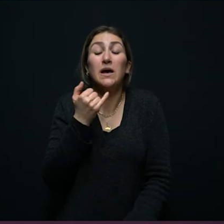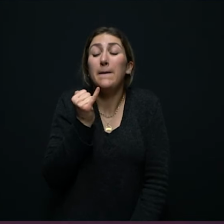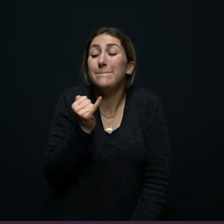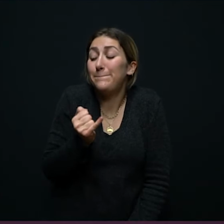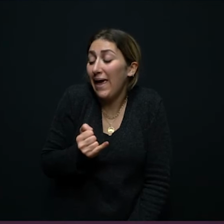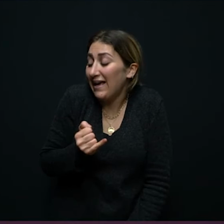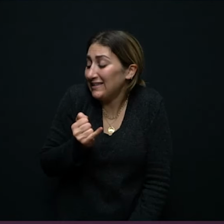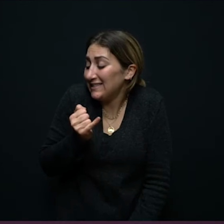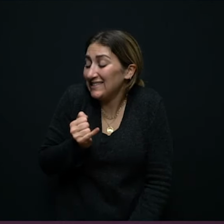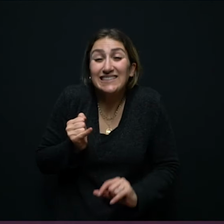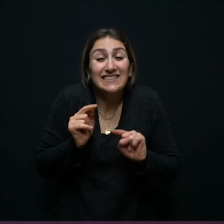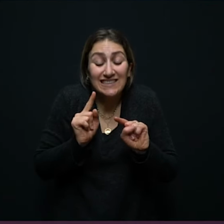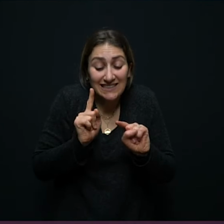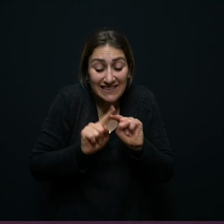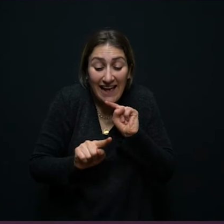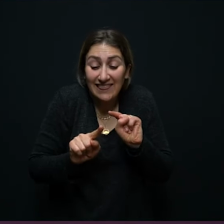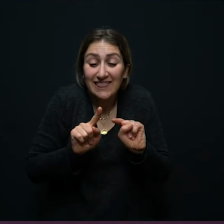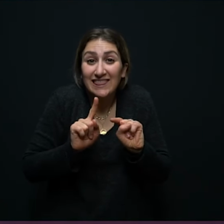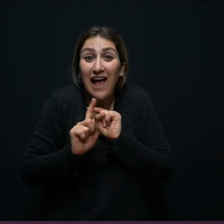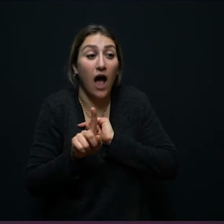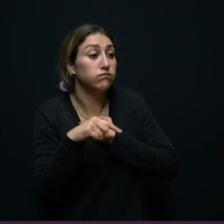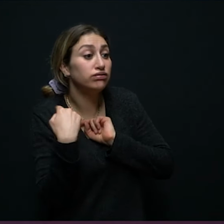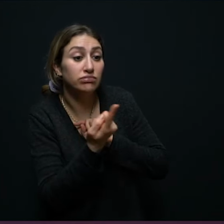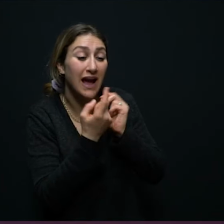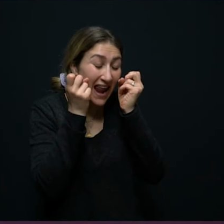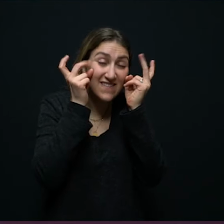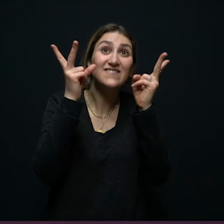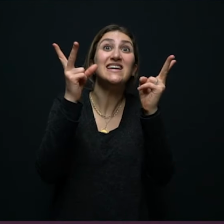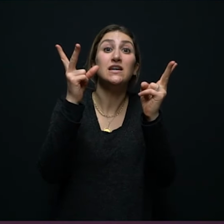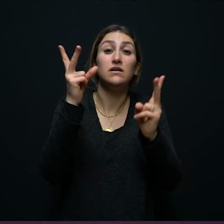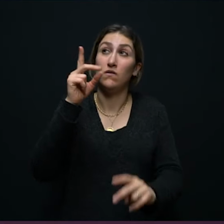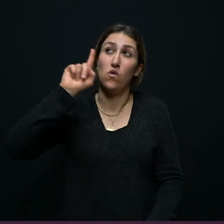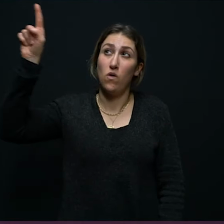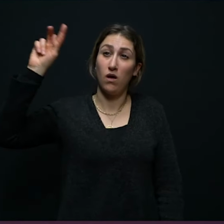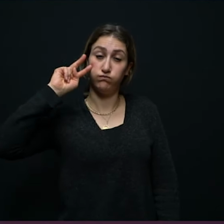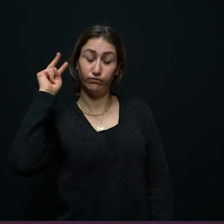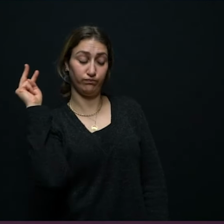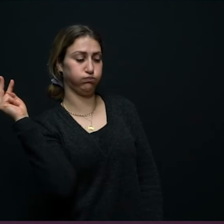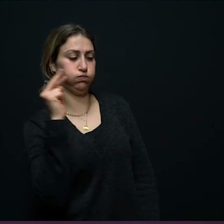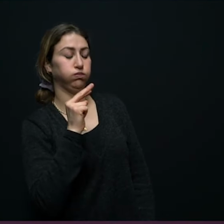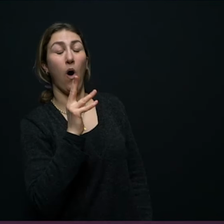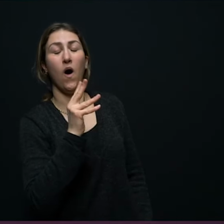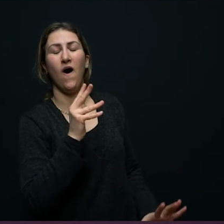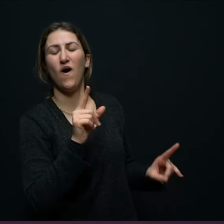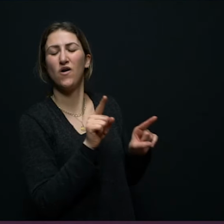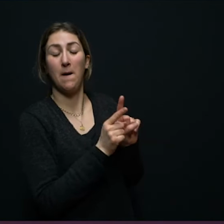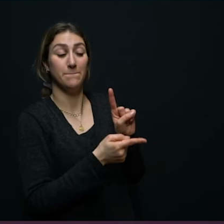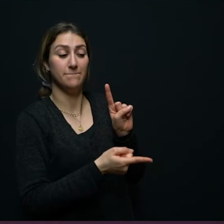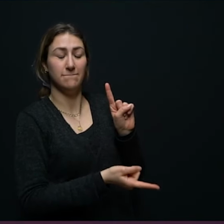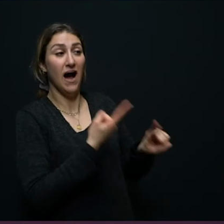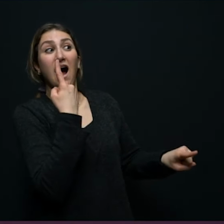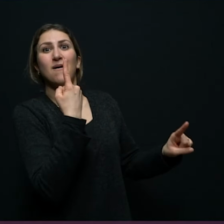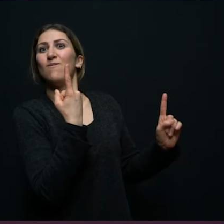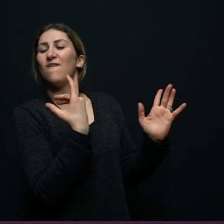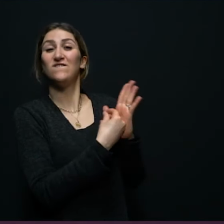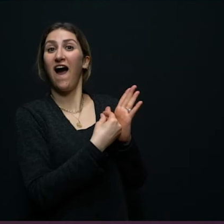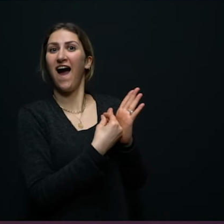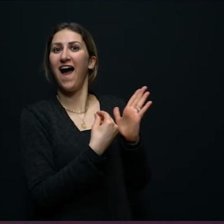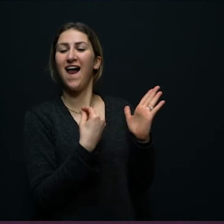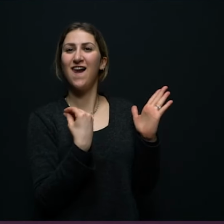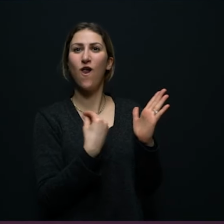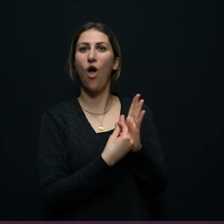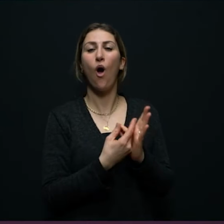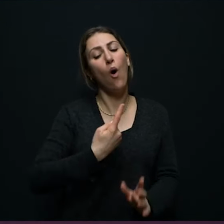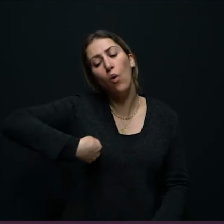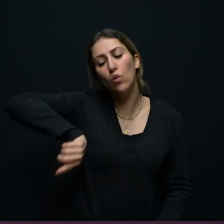de nos vies ont à ses yeux de l'importance nous balayer d'un revers de la main vite